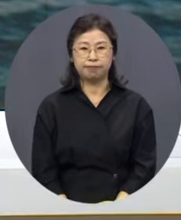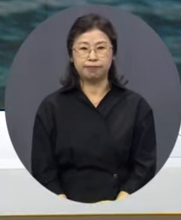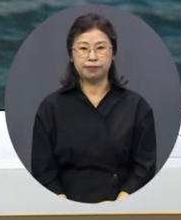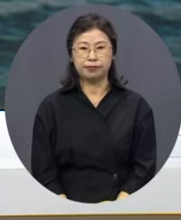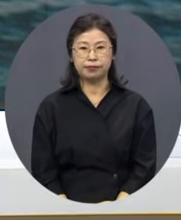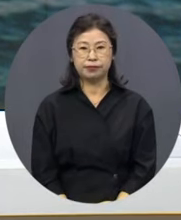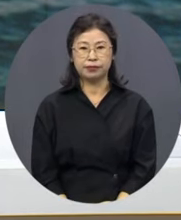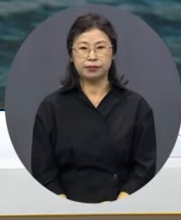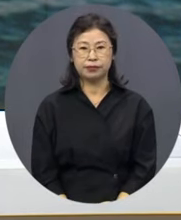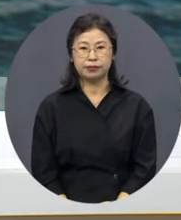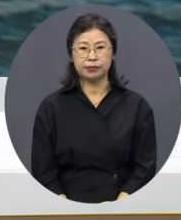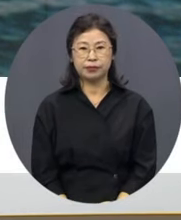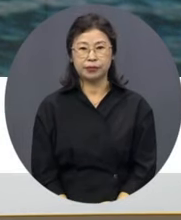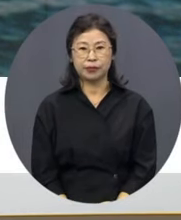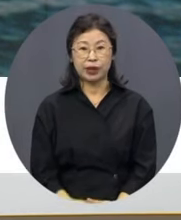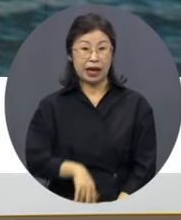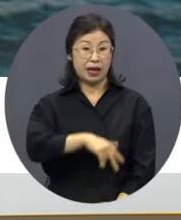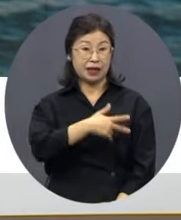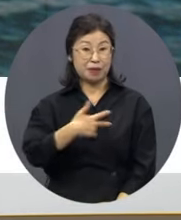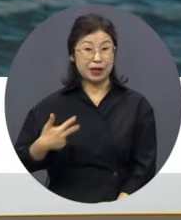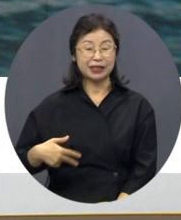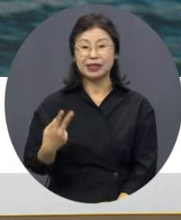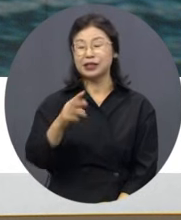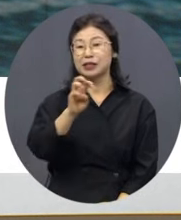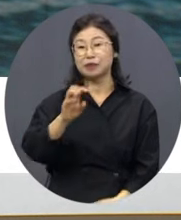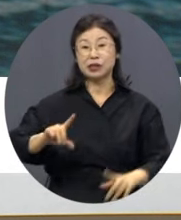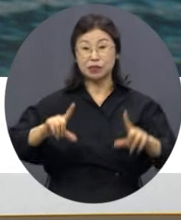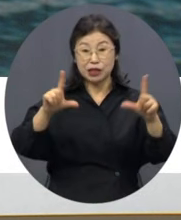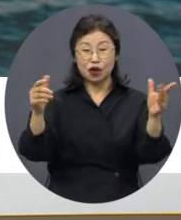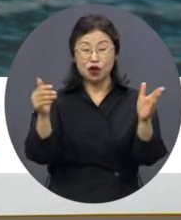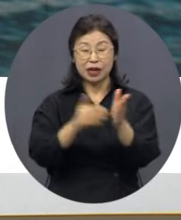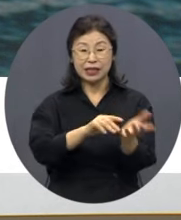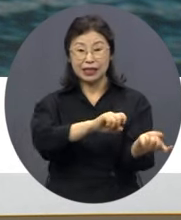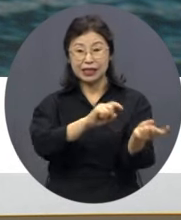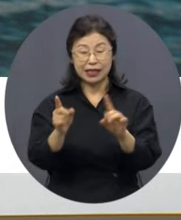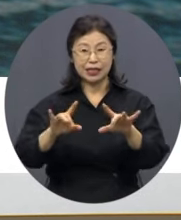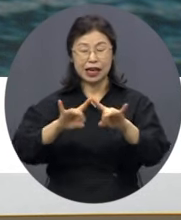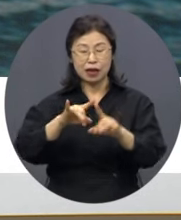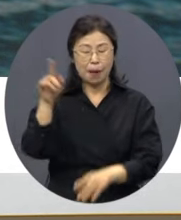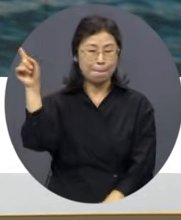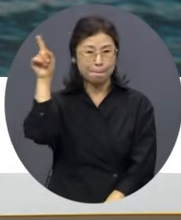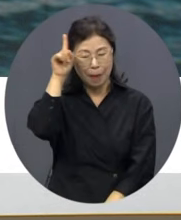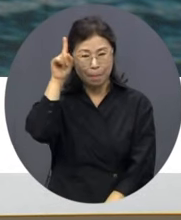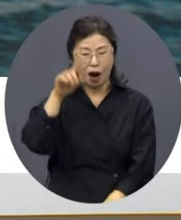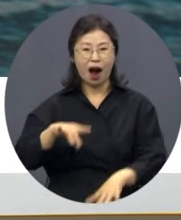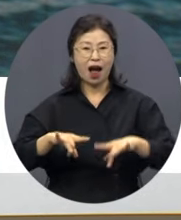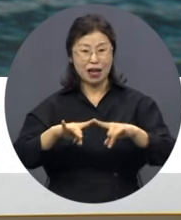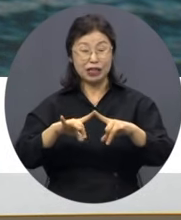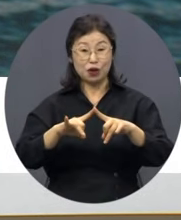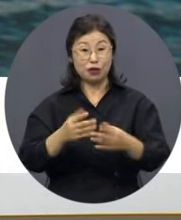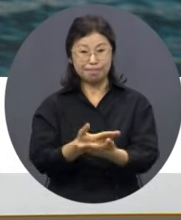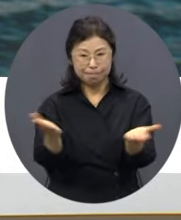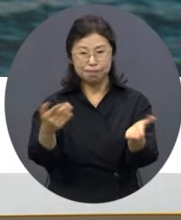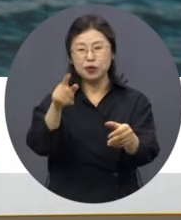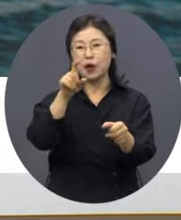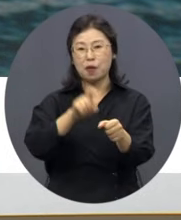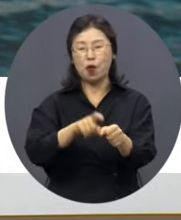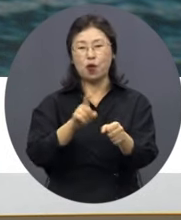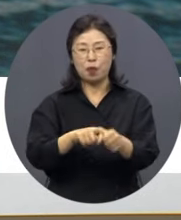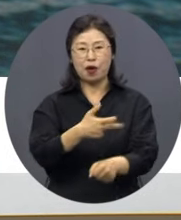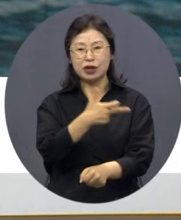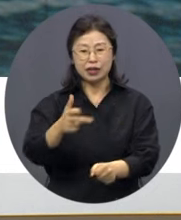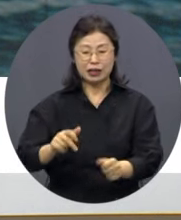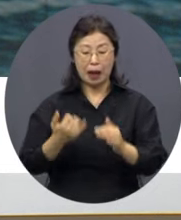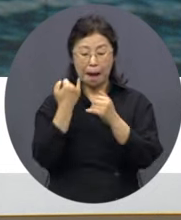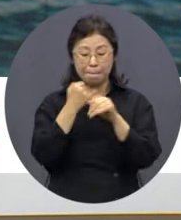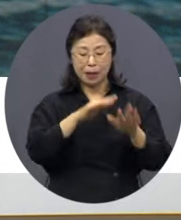강조했습니다 예 덴마크는 2030년까지 재생 에너지로 100% 전기를 공급하기 위해이 대규모